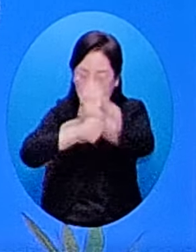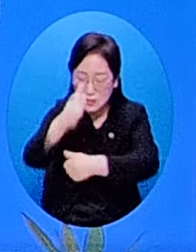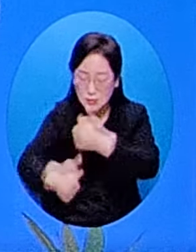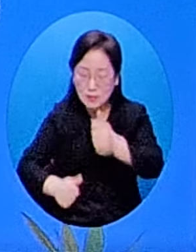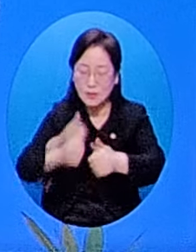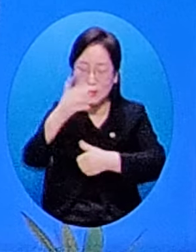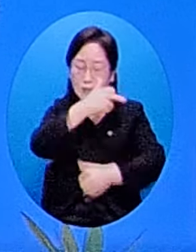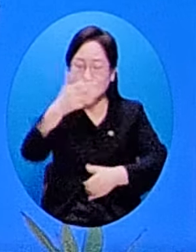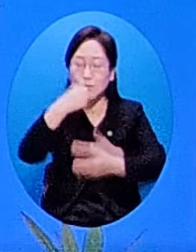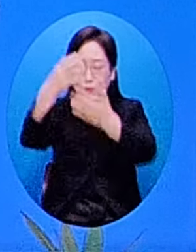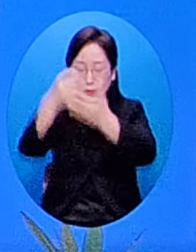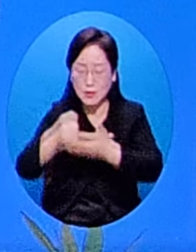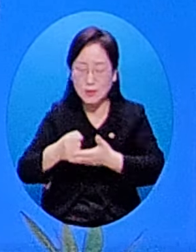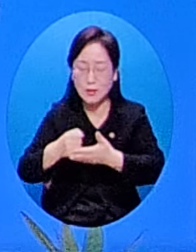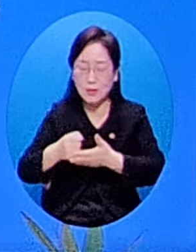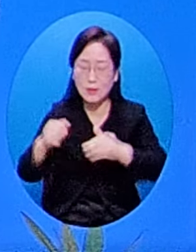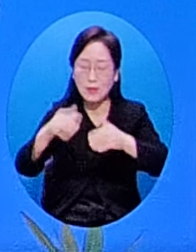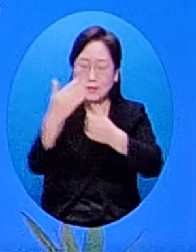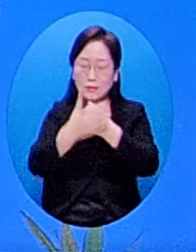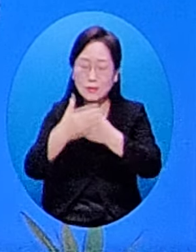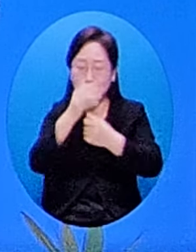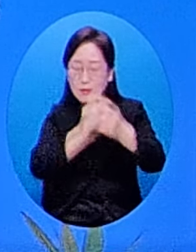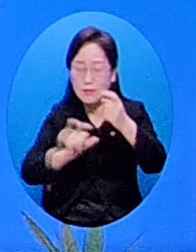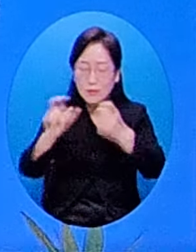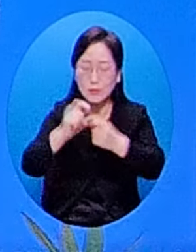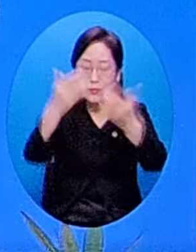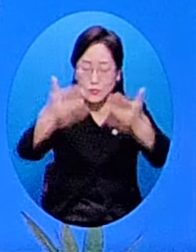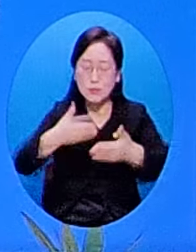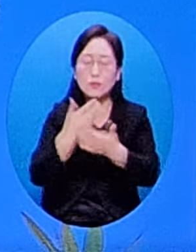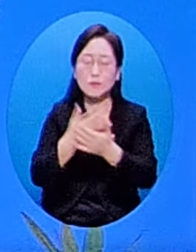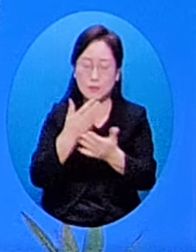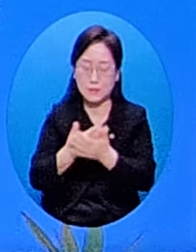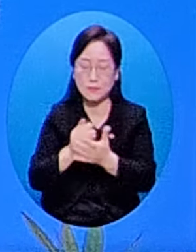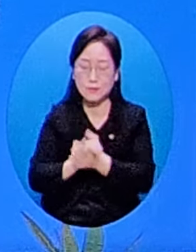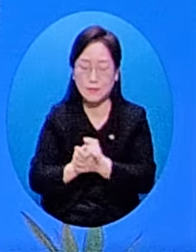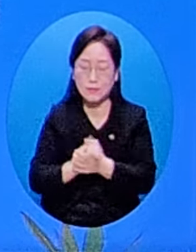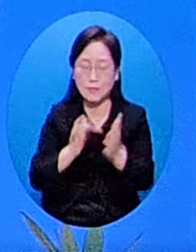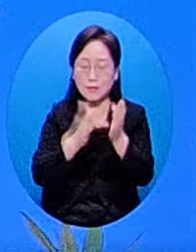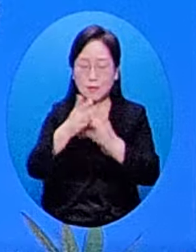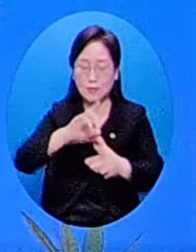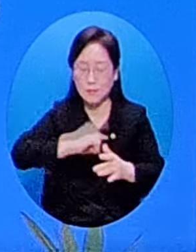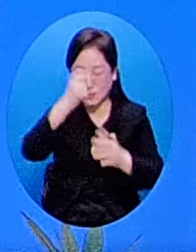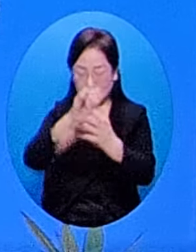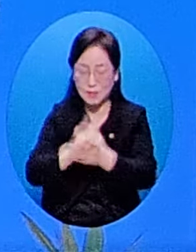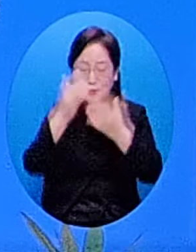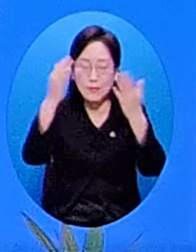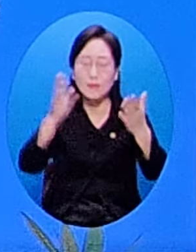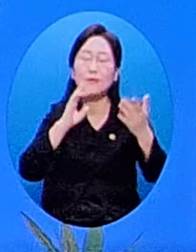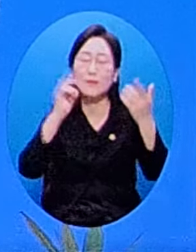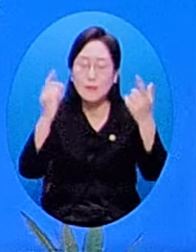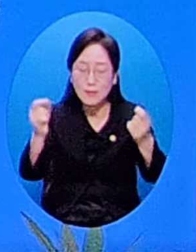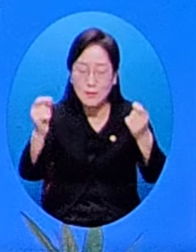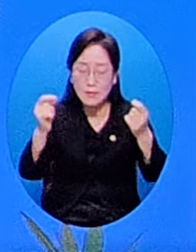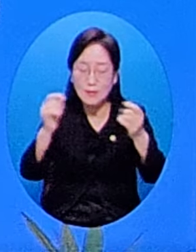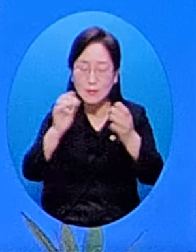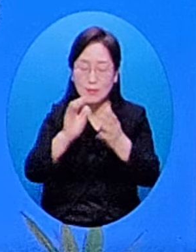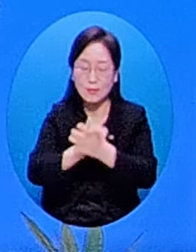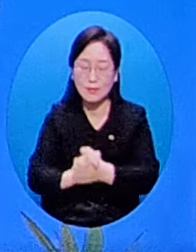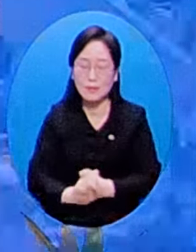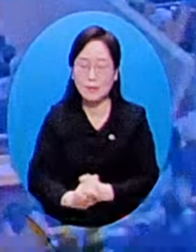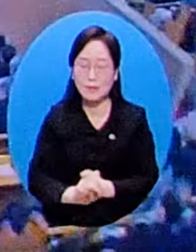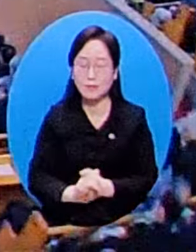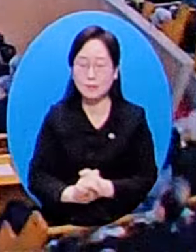받는 저희 모두가 되도록 은혜의 은혜를 더하여 주옵소서. 예수님의 이름으로 기도 올리옵나이다.